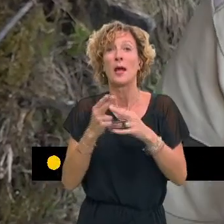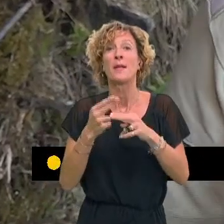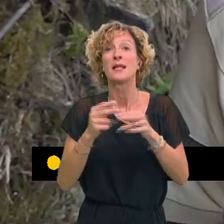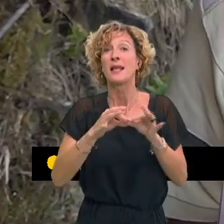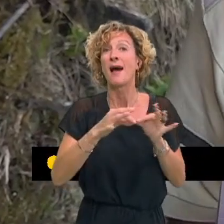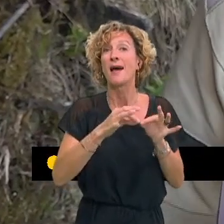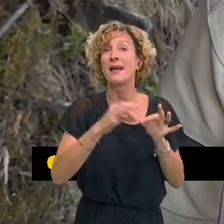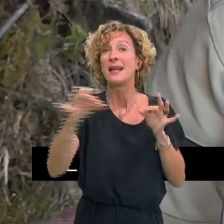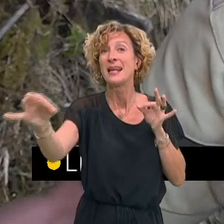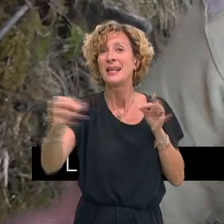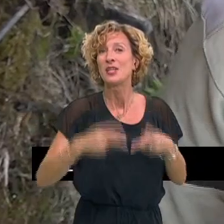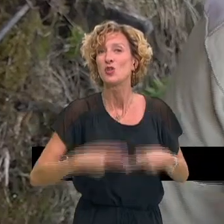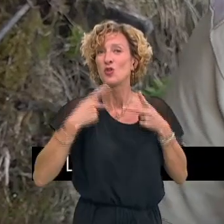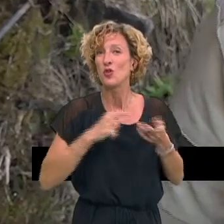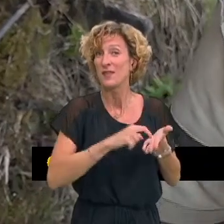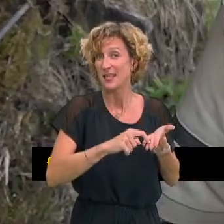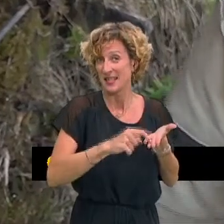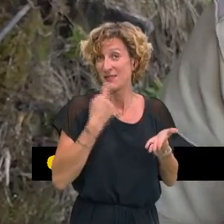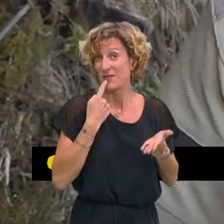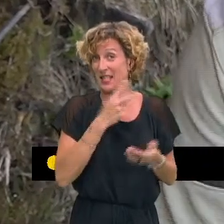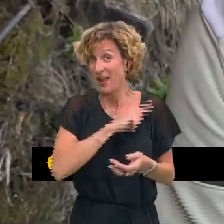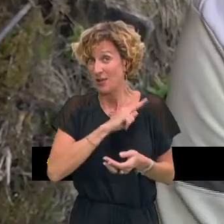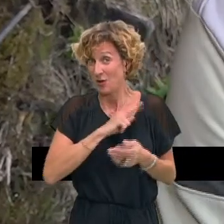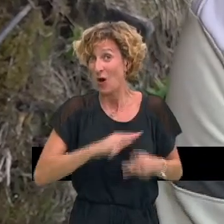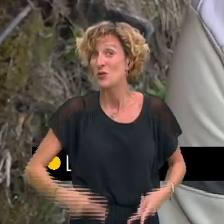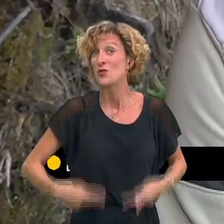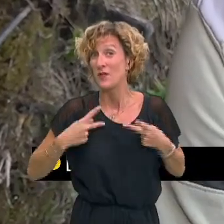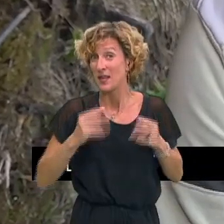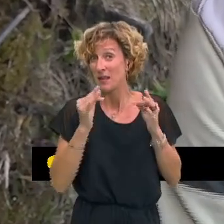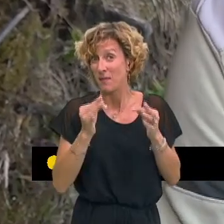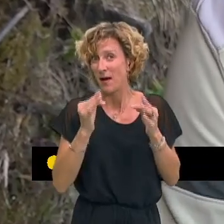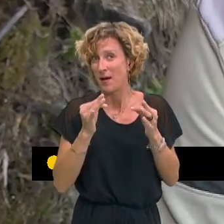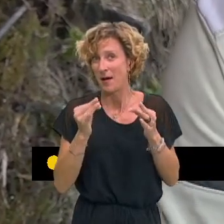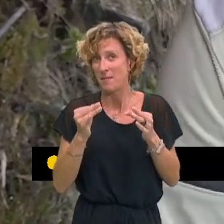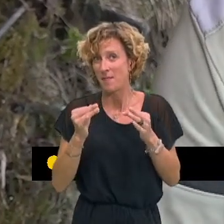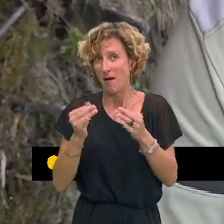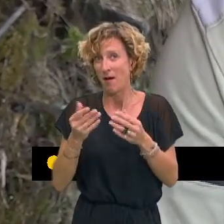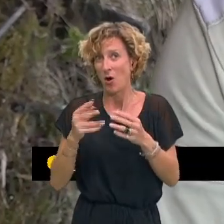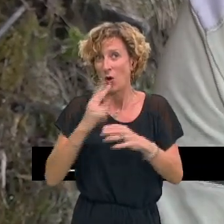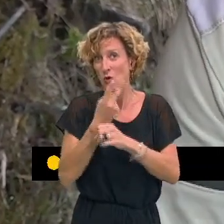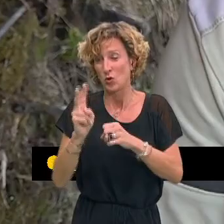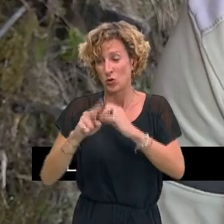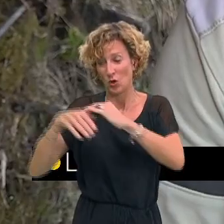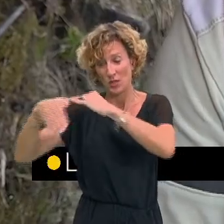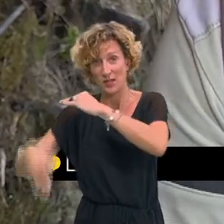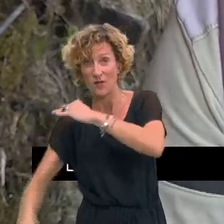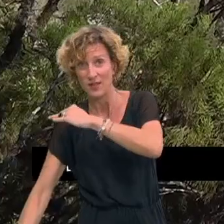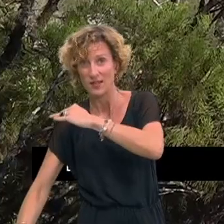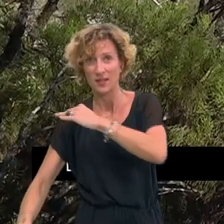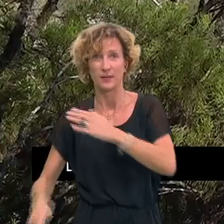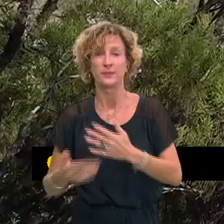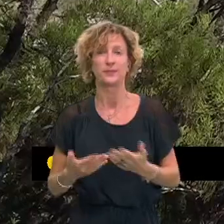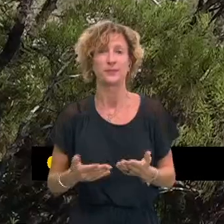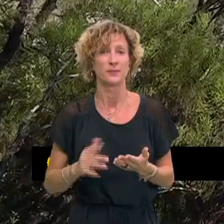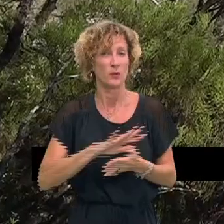se souvenir que c'est une assurance vie. C'est une assurance vie face au vide que l'on côtoie très très souvent dans tous les remparts